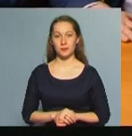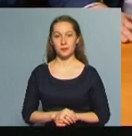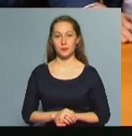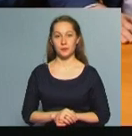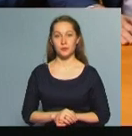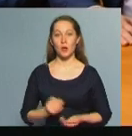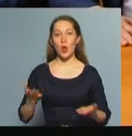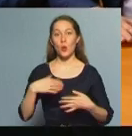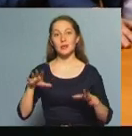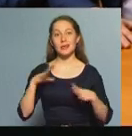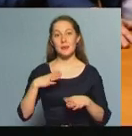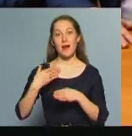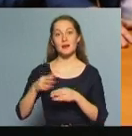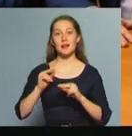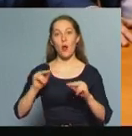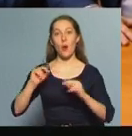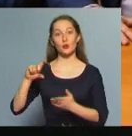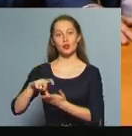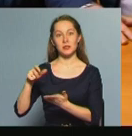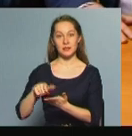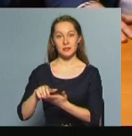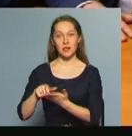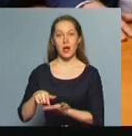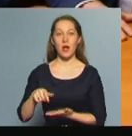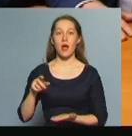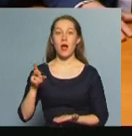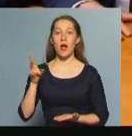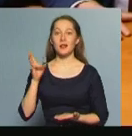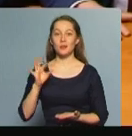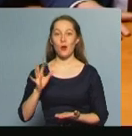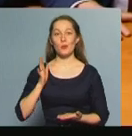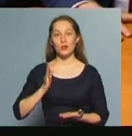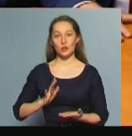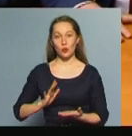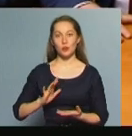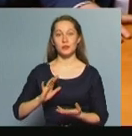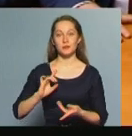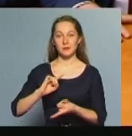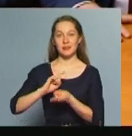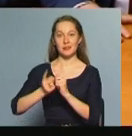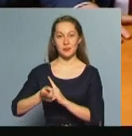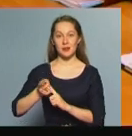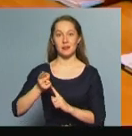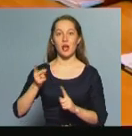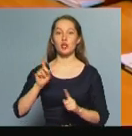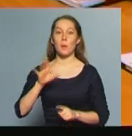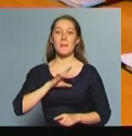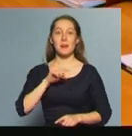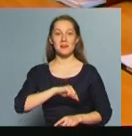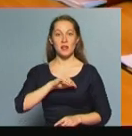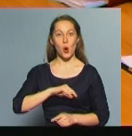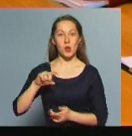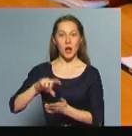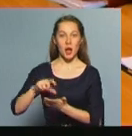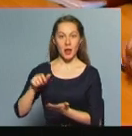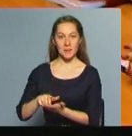У нас была отдельная учительская для учителей начальных классов, но пришлось переоборудовать под кабинет психолога. Таким образом,